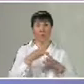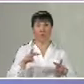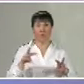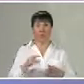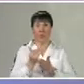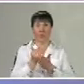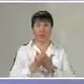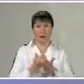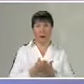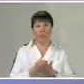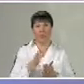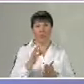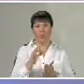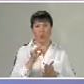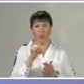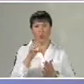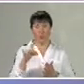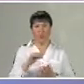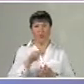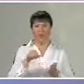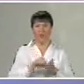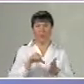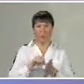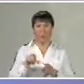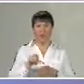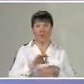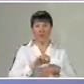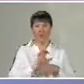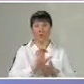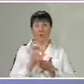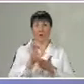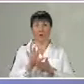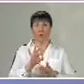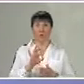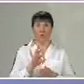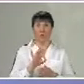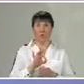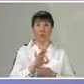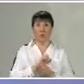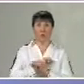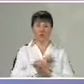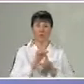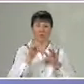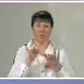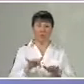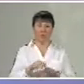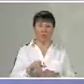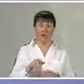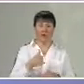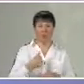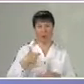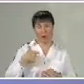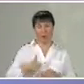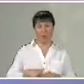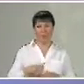ветеранов сотни из которых ежегодно отправляются на отдых к черному морю с выходом на заслуженный отдых многие краснодарцы остаются активными и